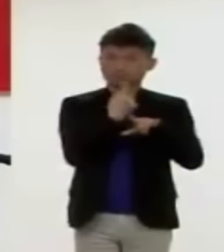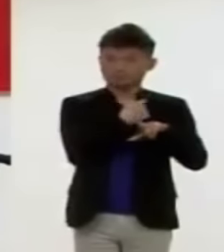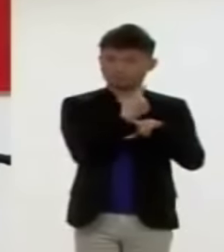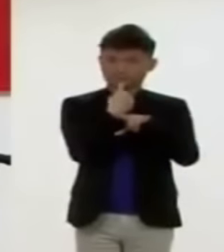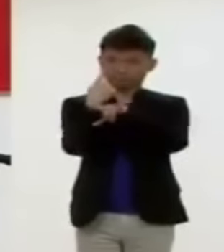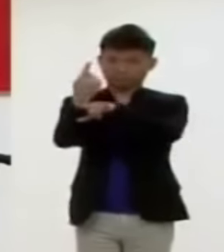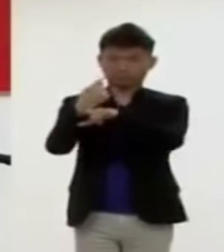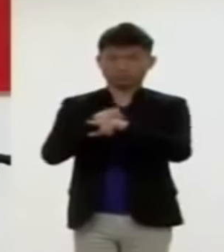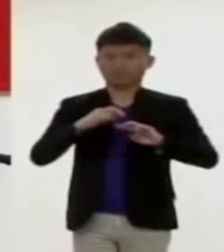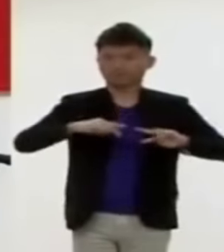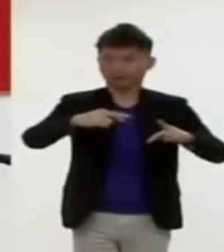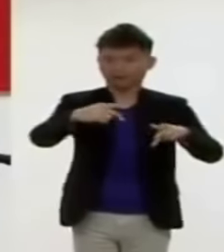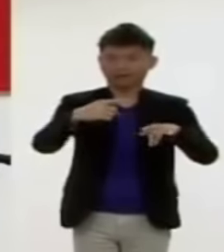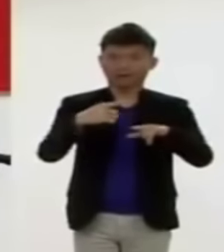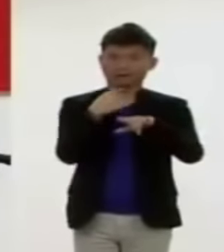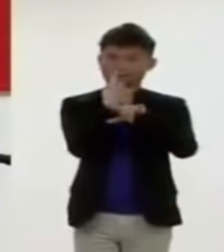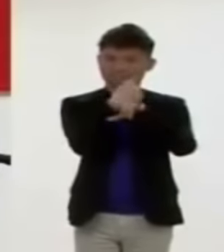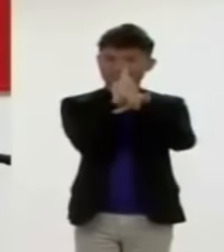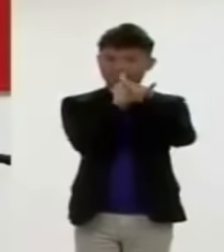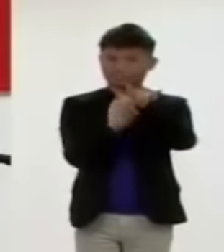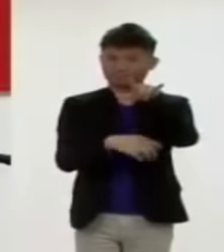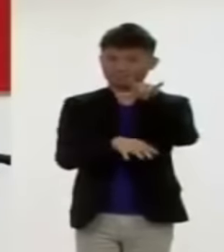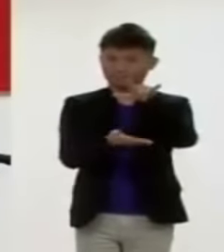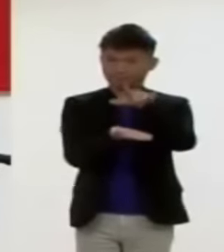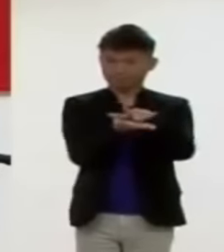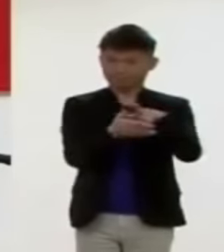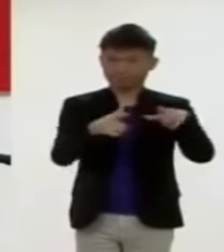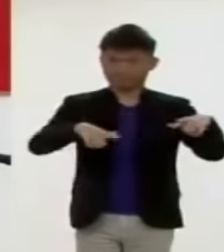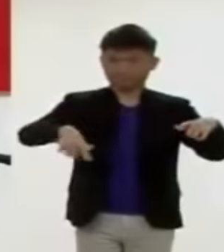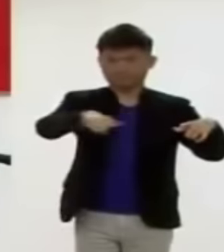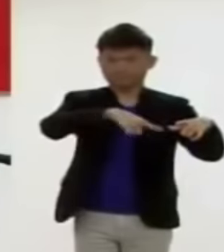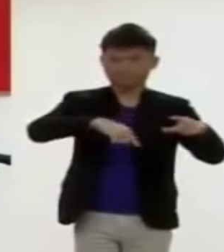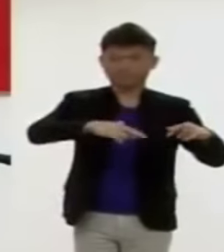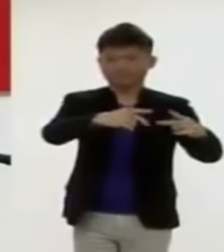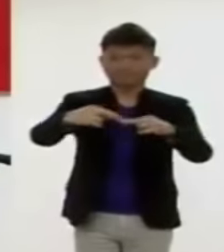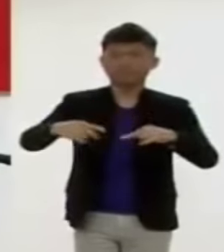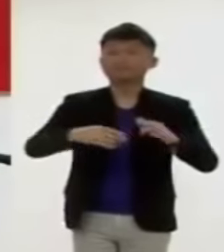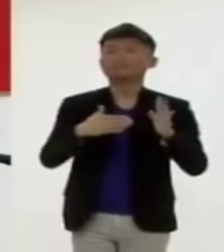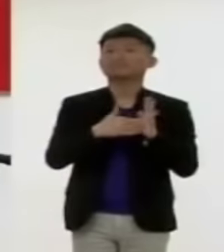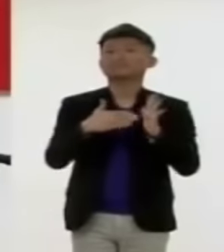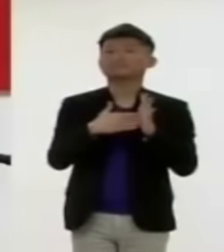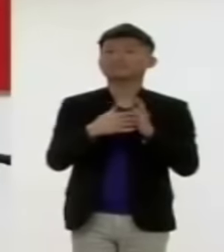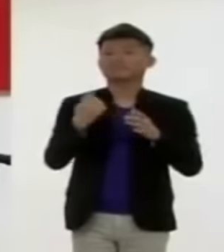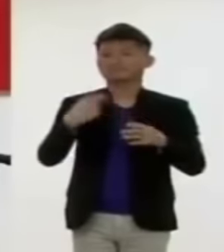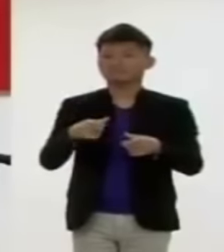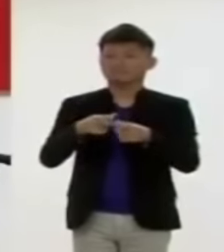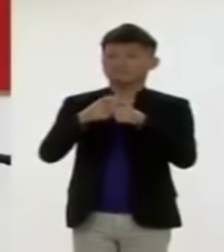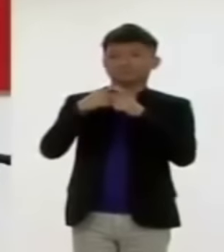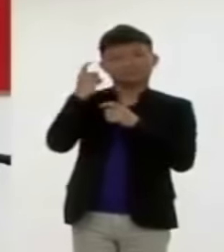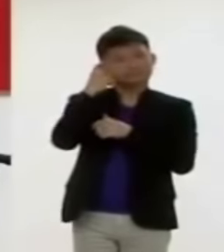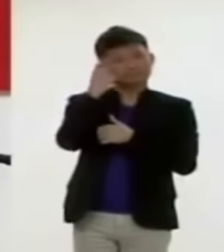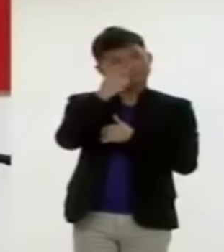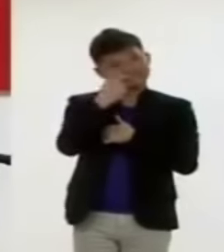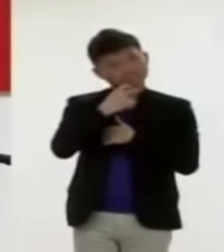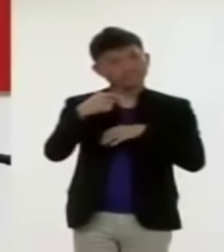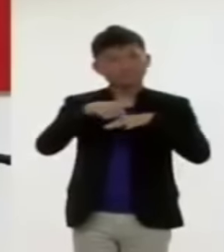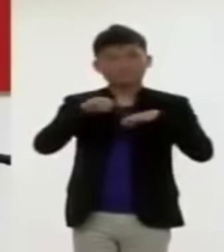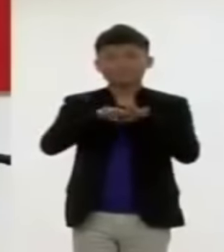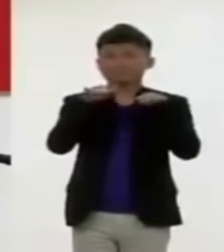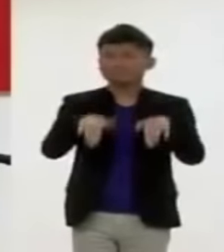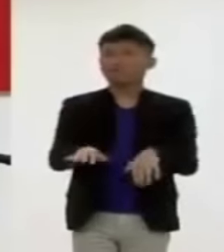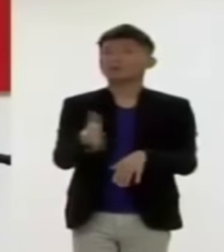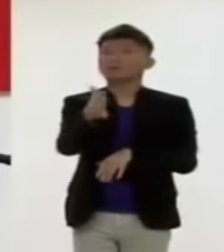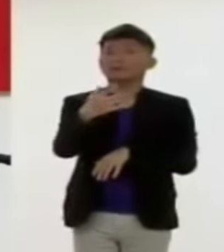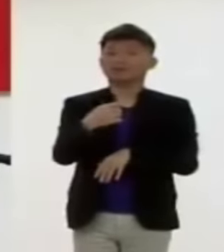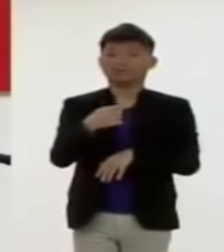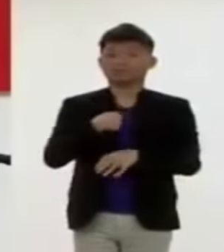我改善了停机坪。再回过头来看，我们金门为什么这么不进步？我是一个基督